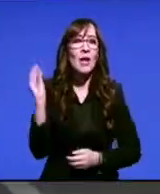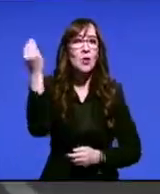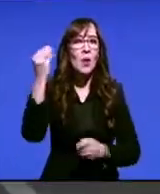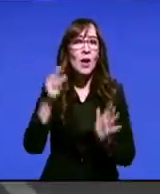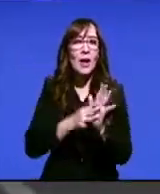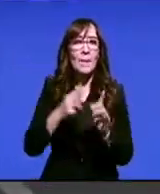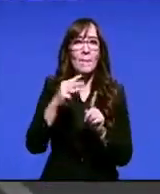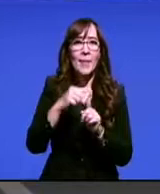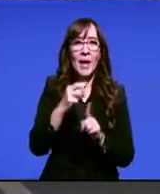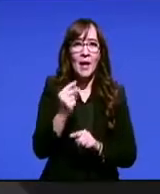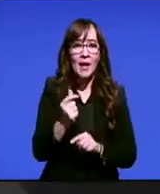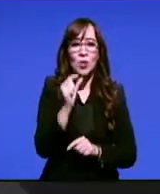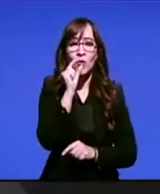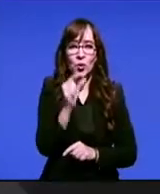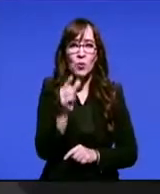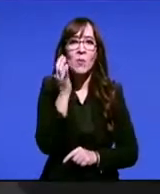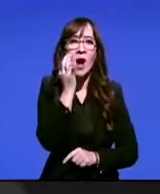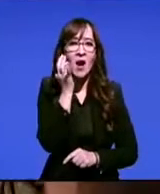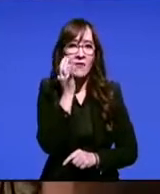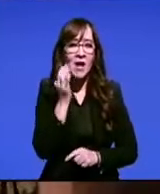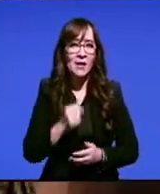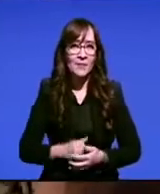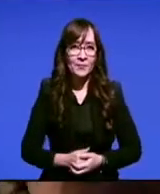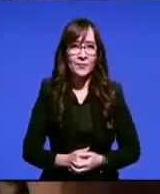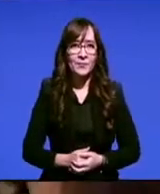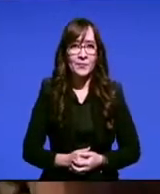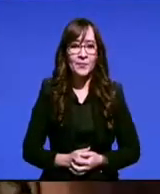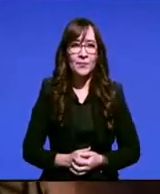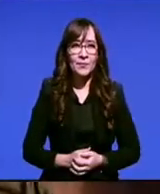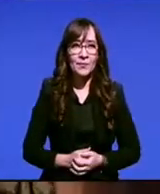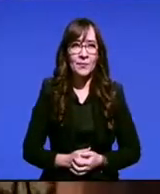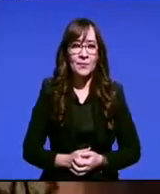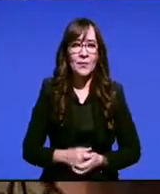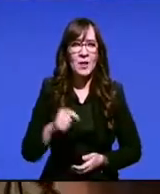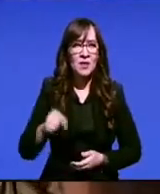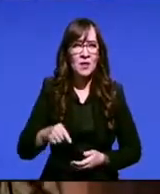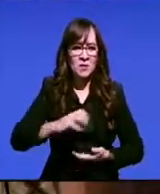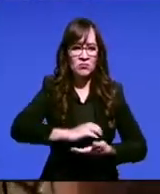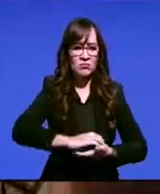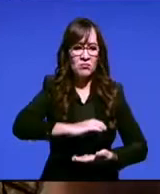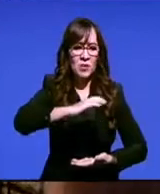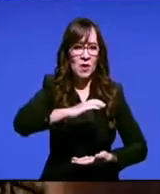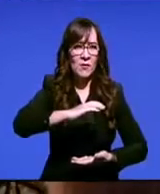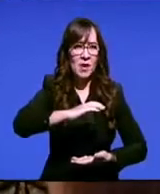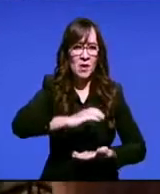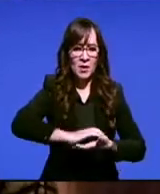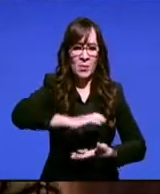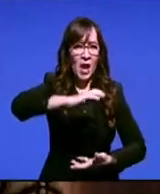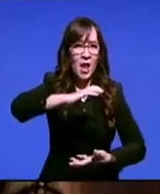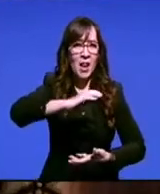publik untuk memaklumi kesalahan ini. Ya, ini kan draftnya tebal sekali ya. Tebal sekali,